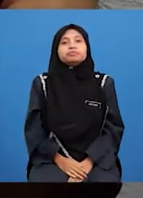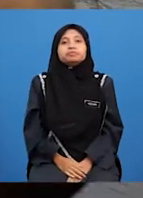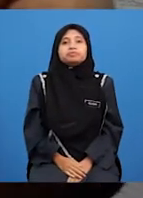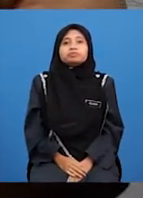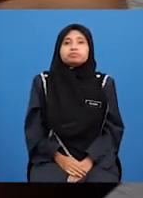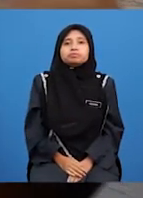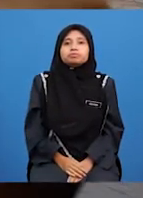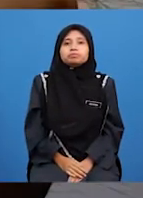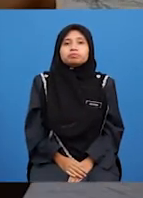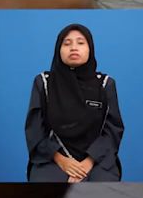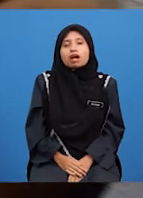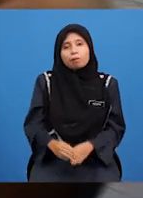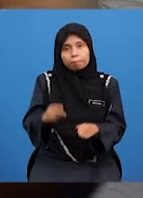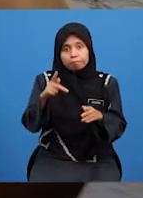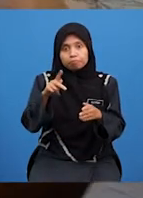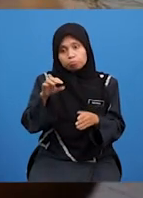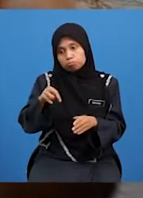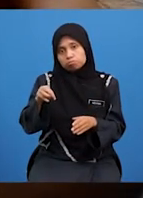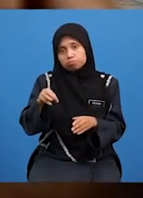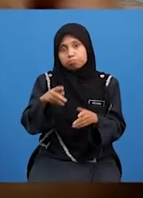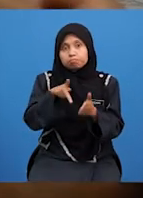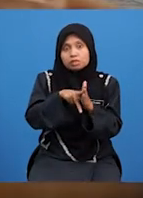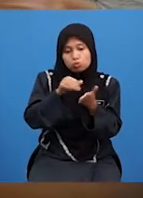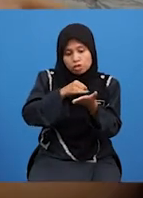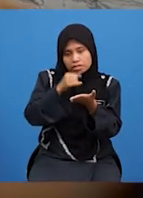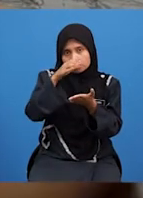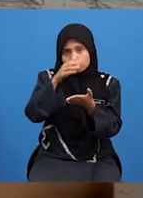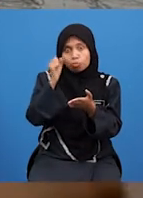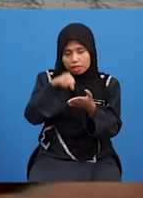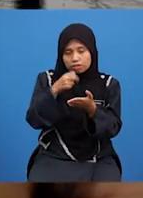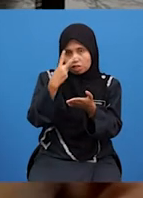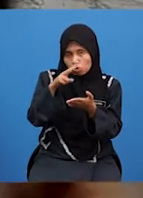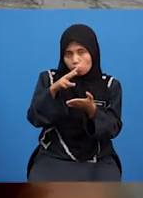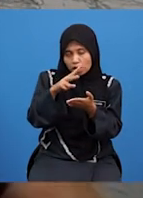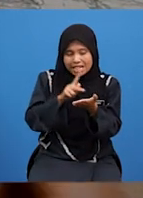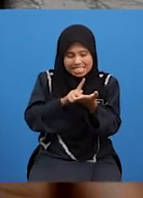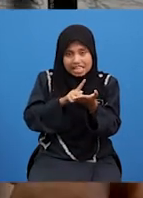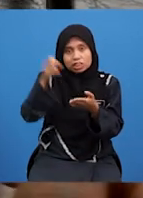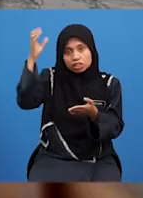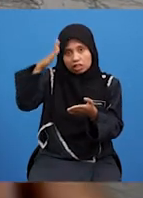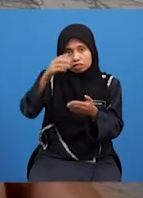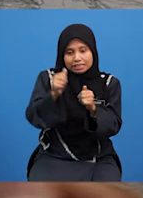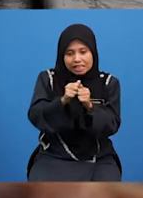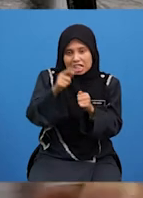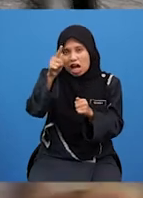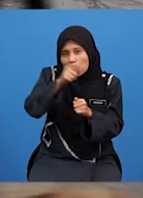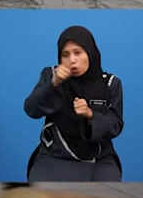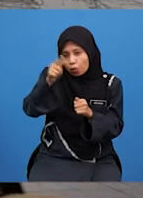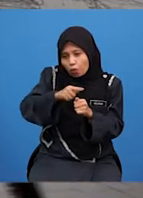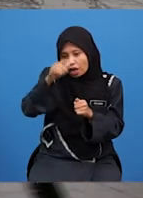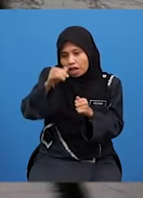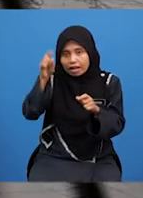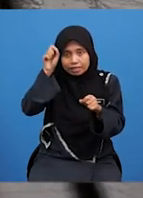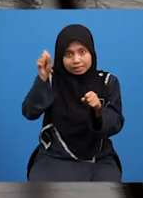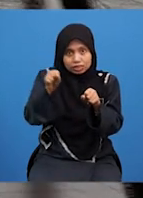Pelukis berjaya merakam kesan cahaya melalui teknik lorekan yang sesuai. Bahagian